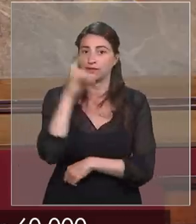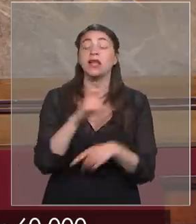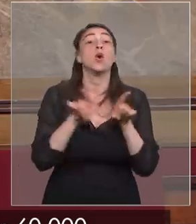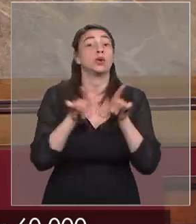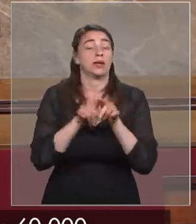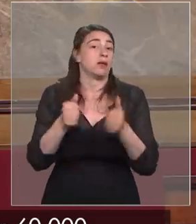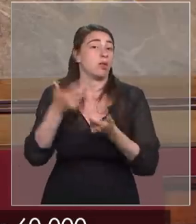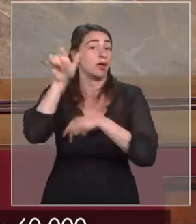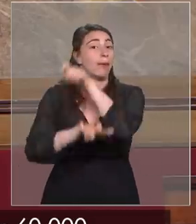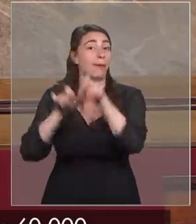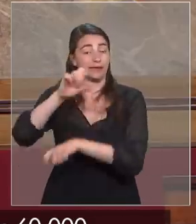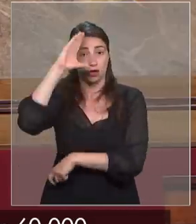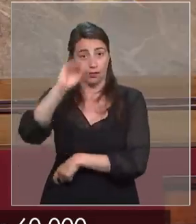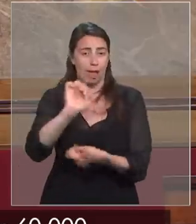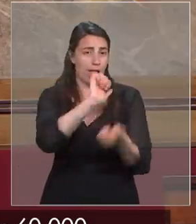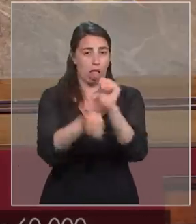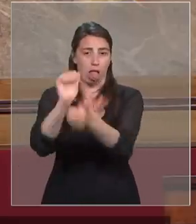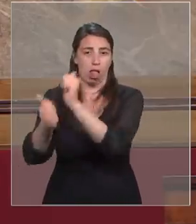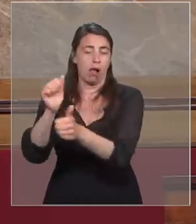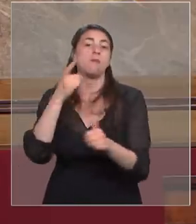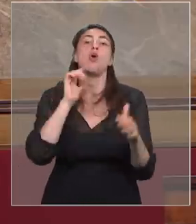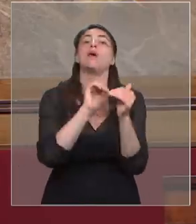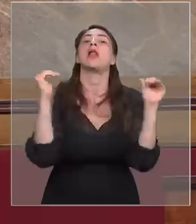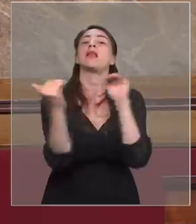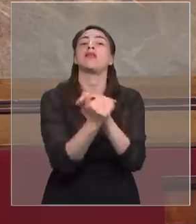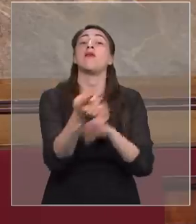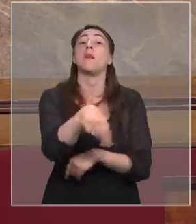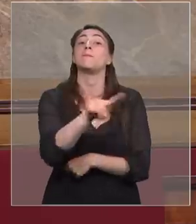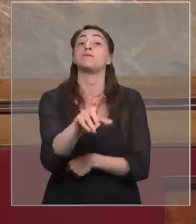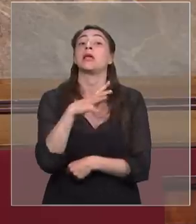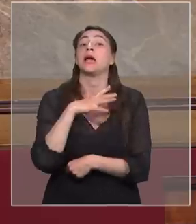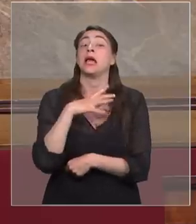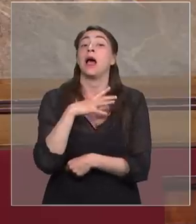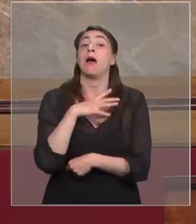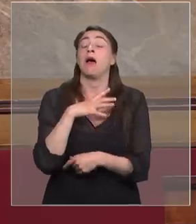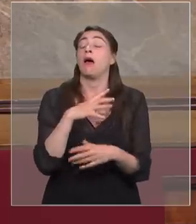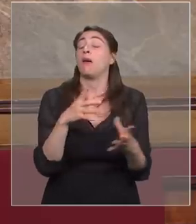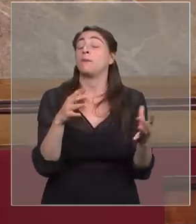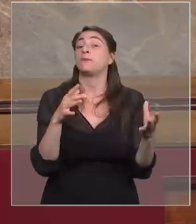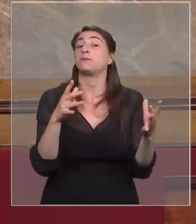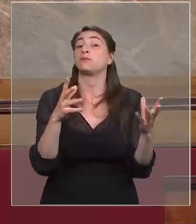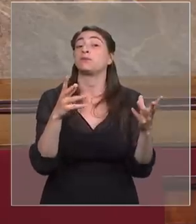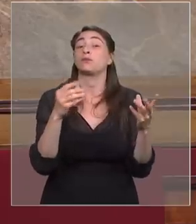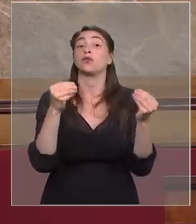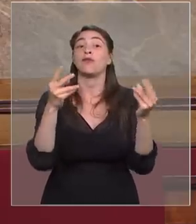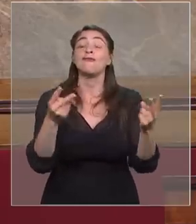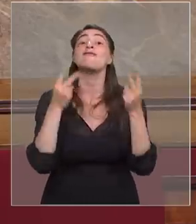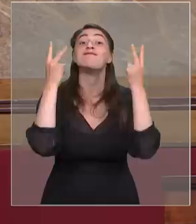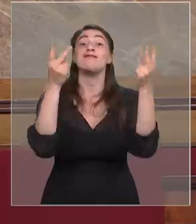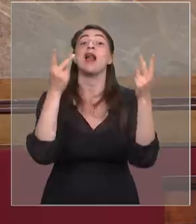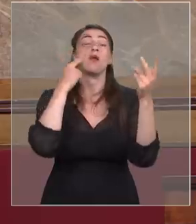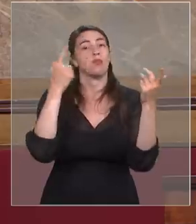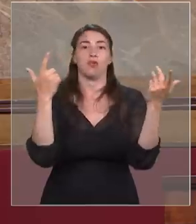professionnels subissent la concurrence déloyale de plateformes qui, bénéficiant d'une forte mise en valeur de la part des grandes